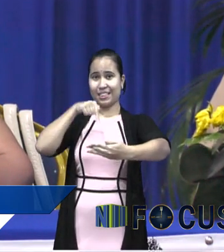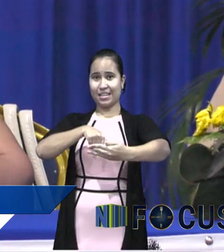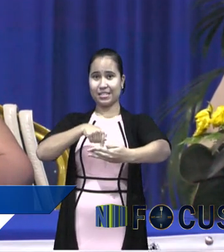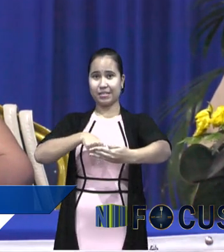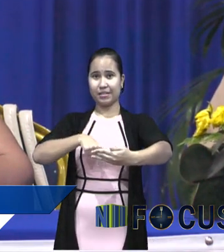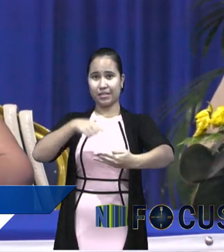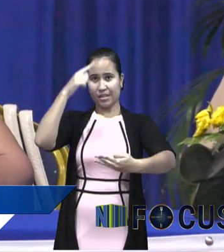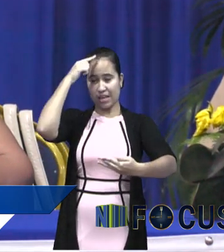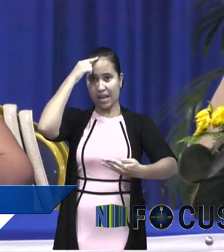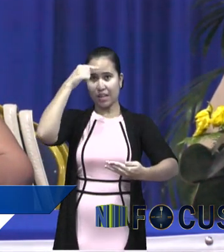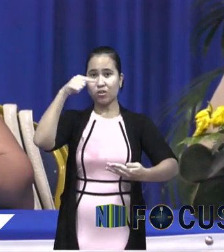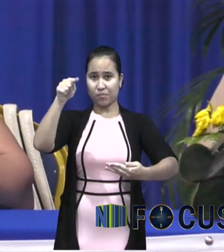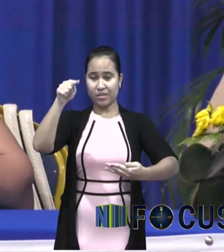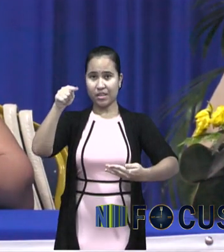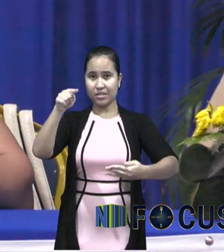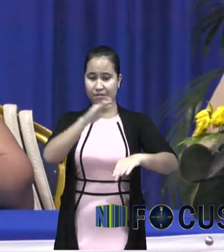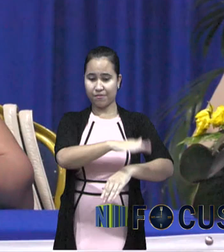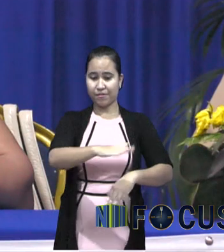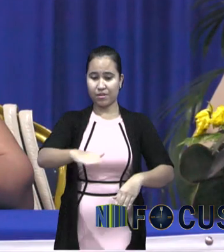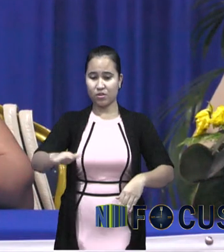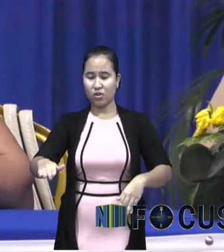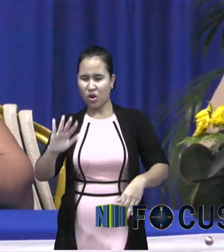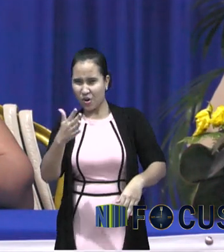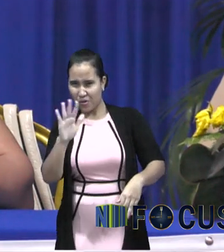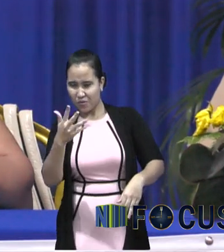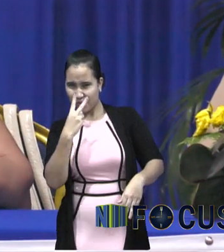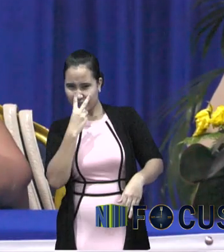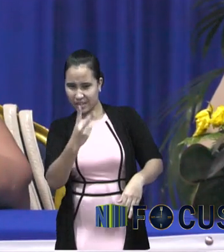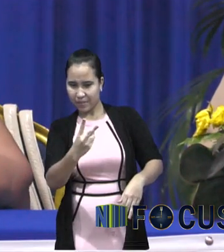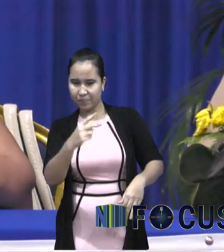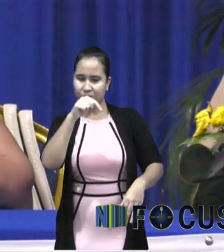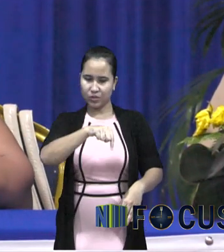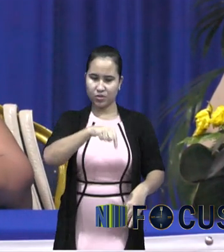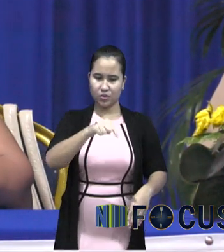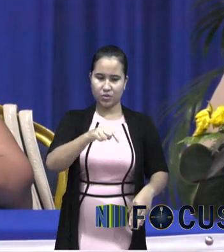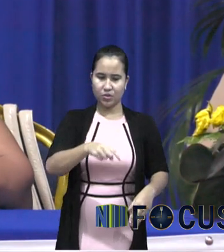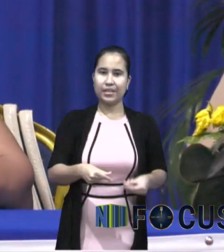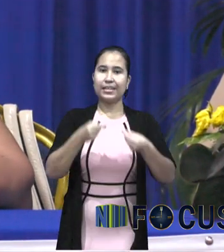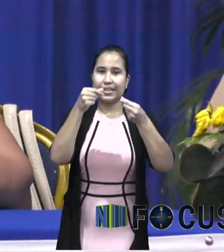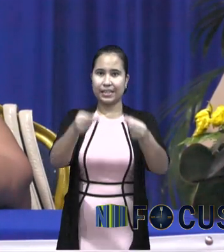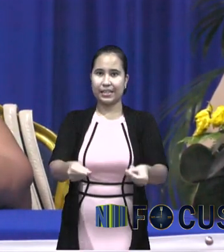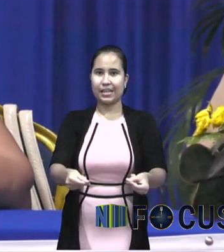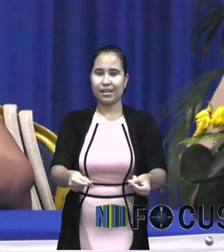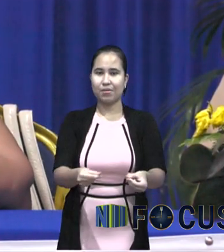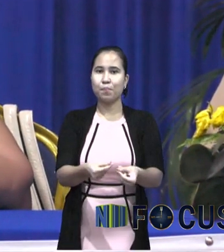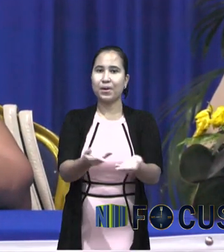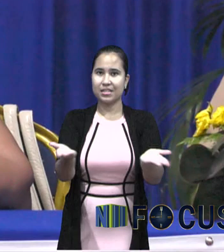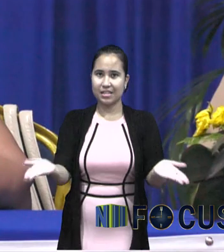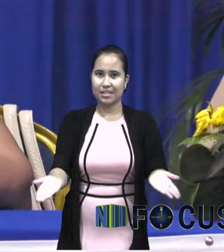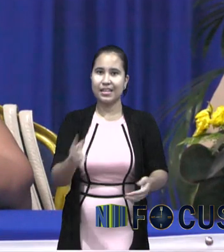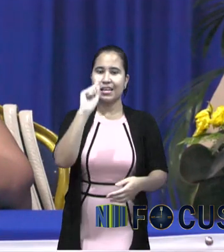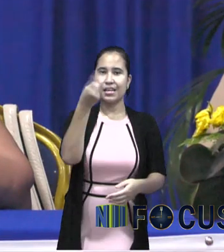van de kinderen voldoende zijn kunnen worden ingeschat op basis van de tot nu toe geleverde prestaties in het eerste en